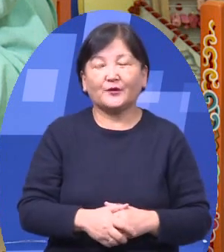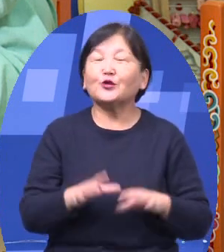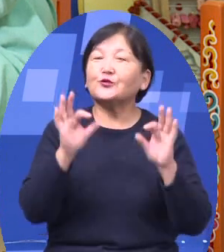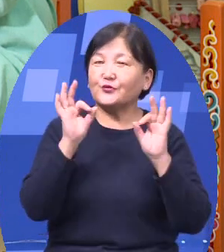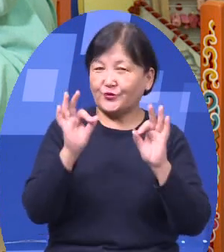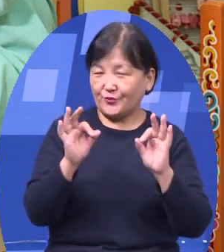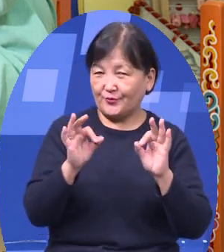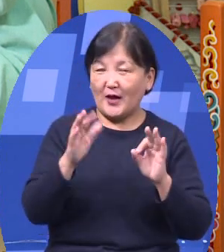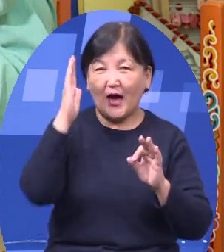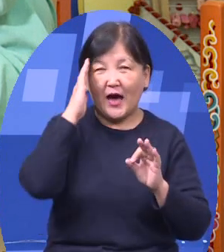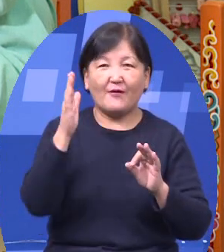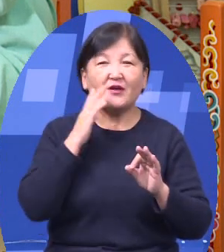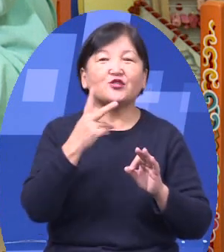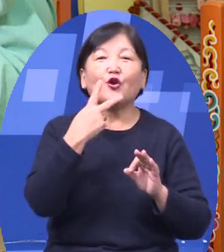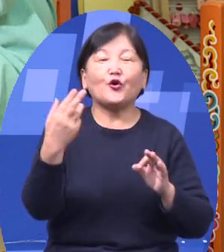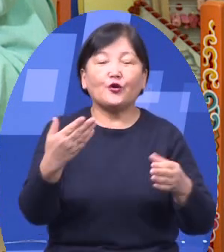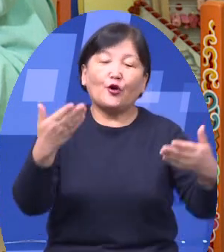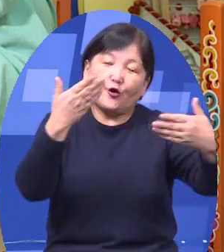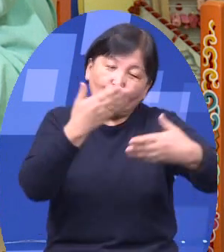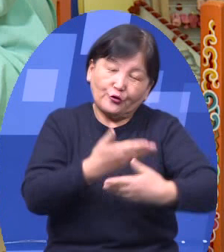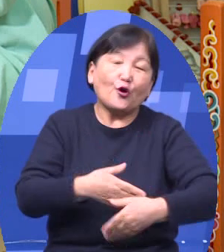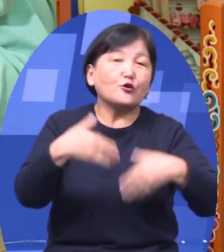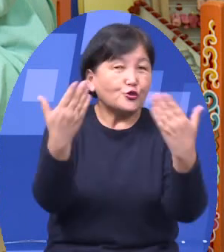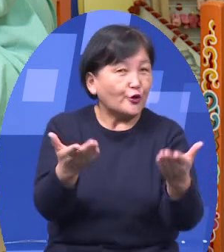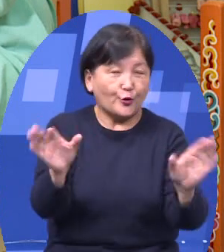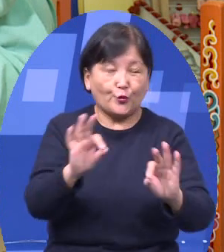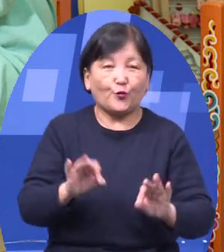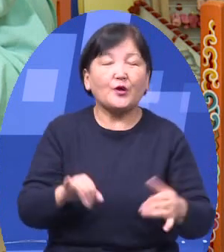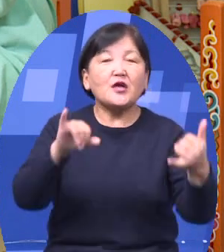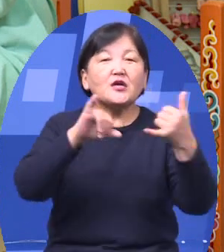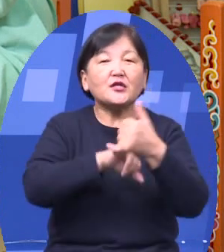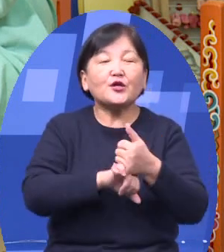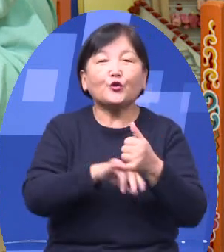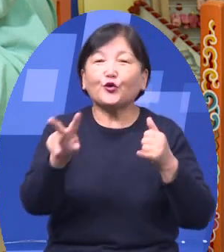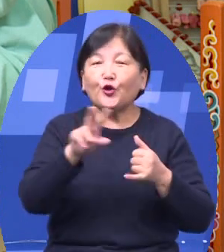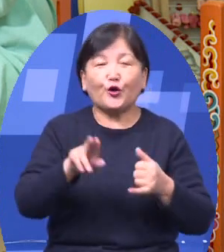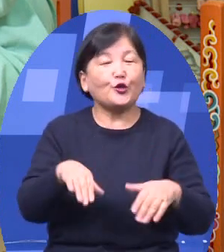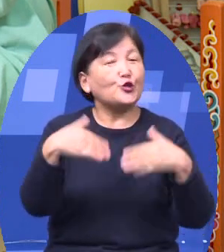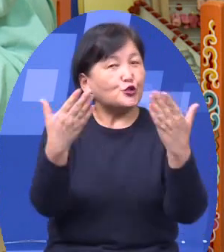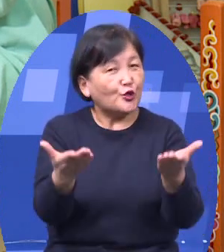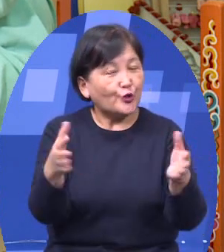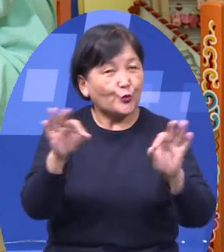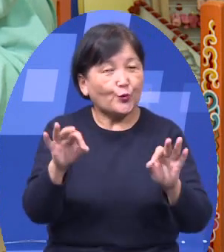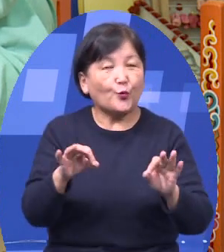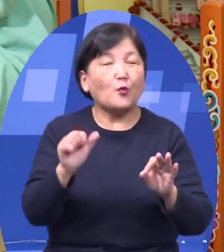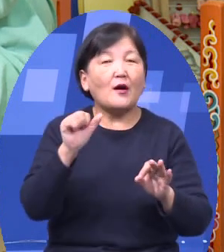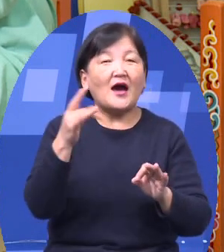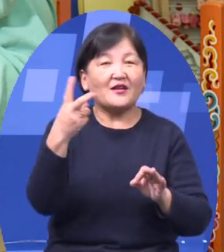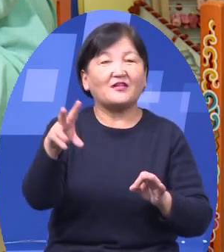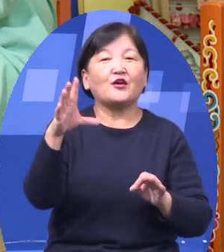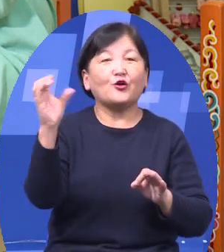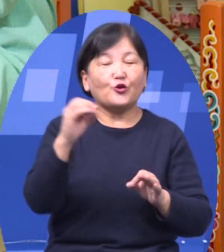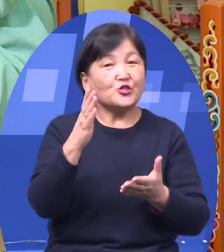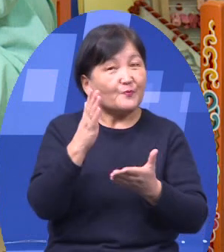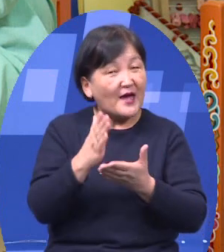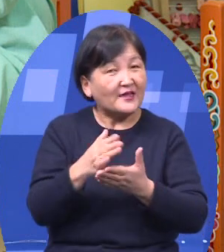Зүйтэй. Аав ээж хоёр хоорондоо золгодоггүй. Эхнэр нөхөр хоёр хоорондоо золгодоггүй. Ардын ус байдаг байх нь шүү